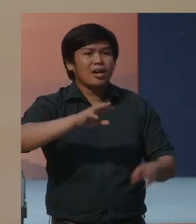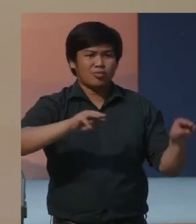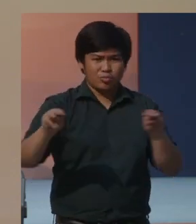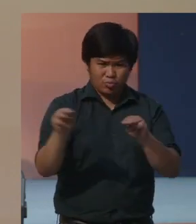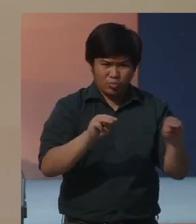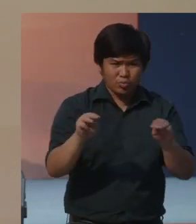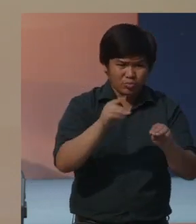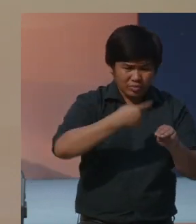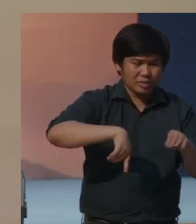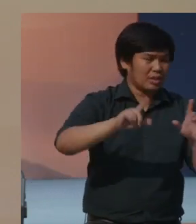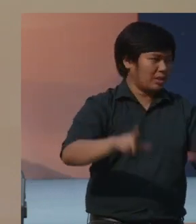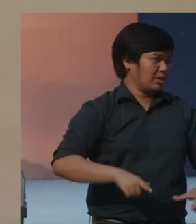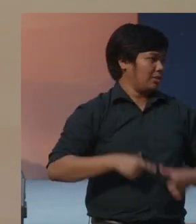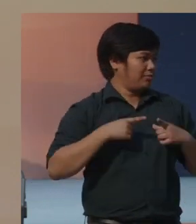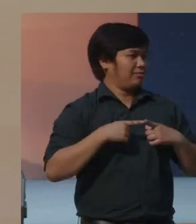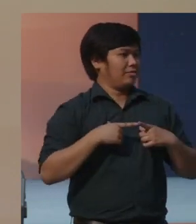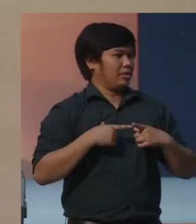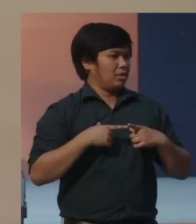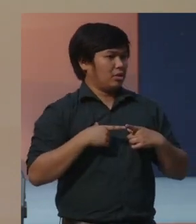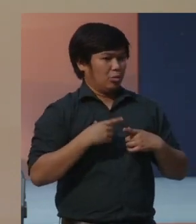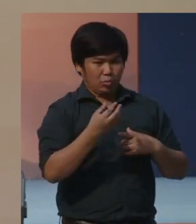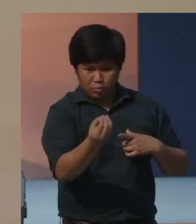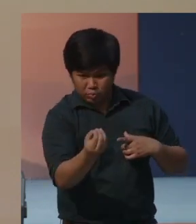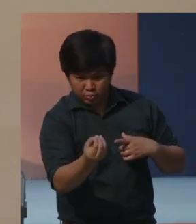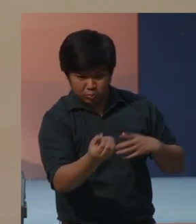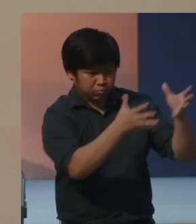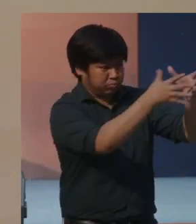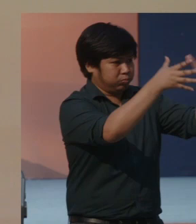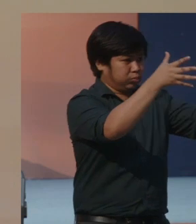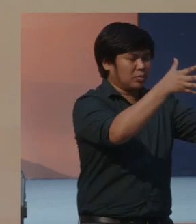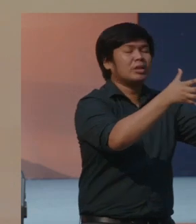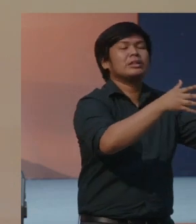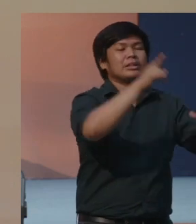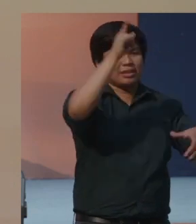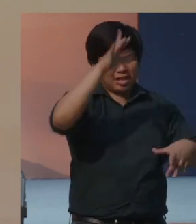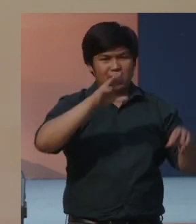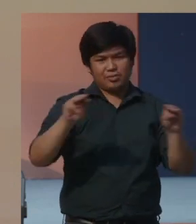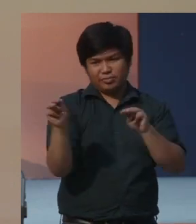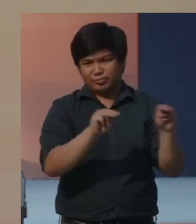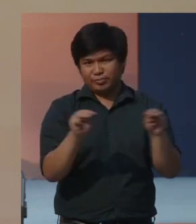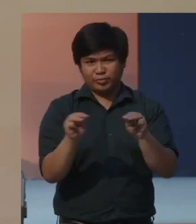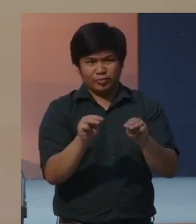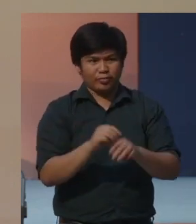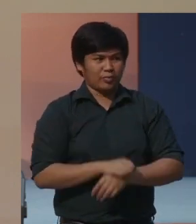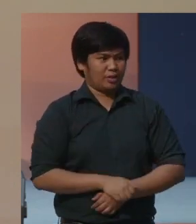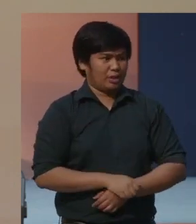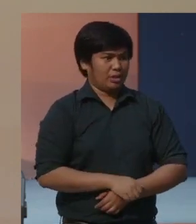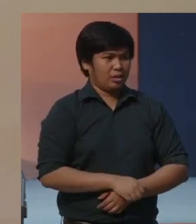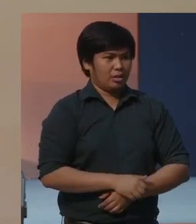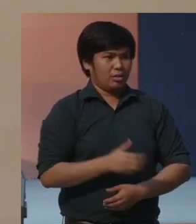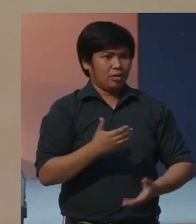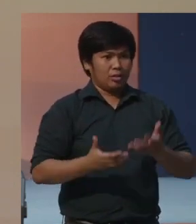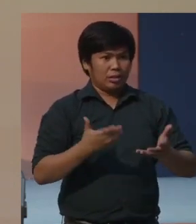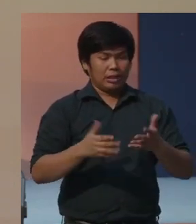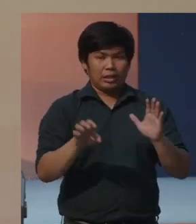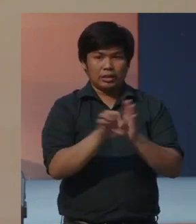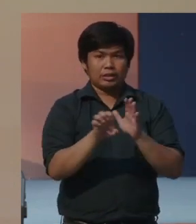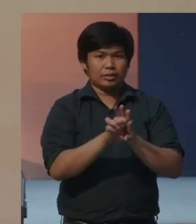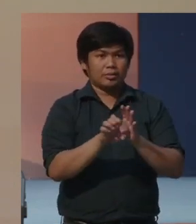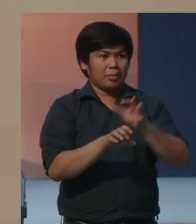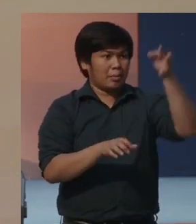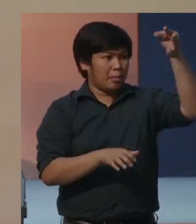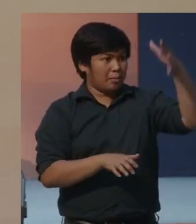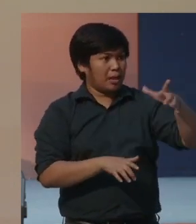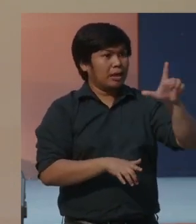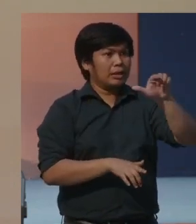ating mga buhay. Maliit mang bagay o malaki. No, naghahanap man kayo ng nawawala. Si Pastor Larry, ang kwento niya kanina